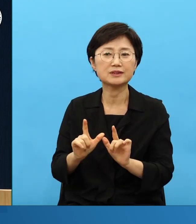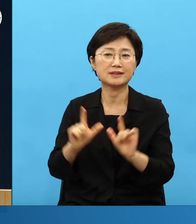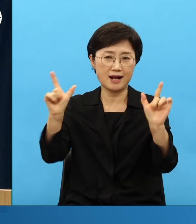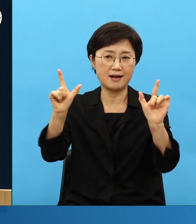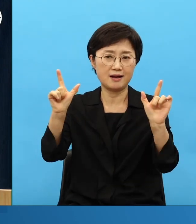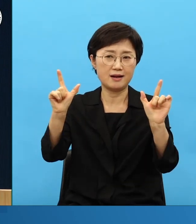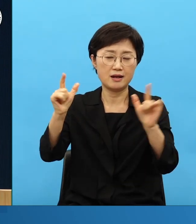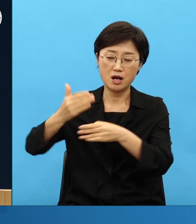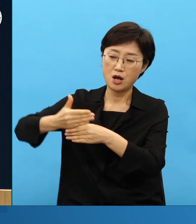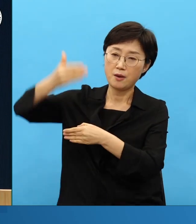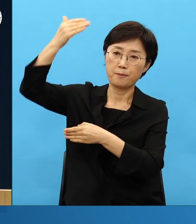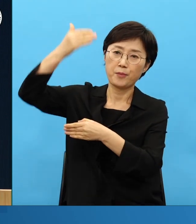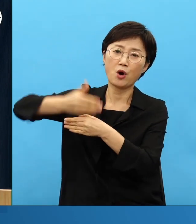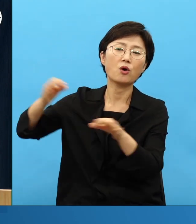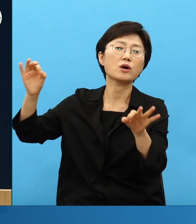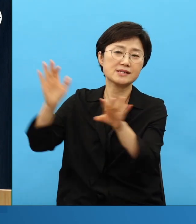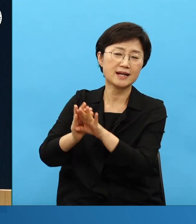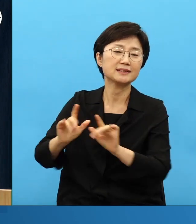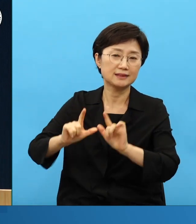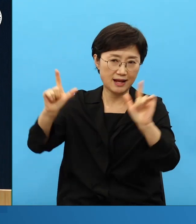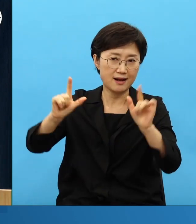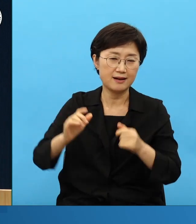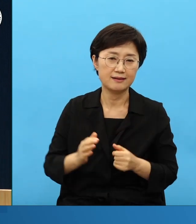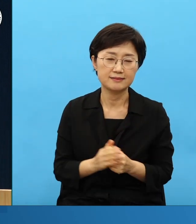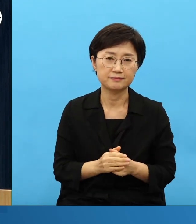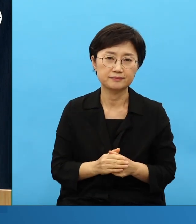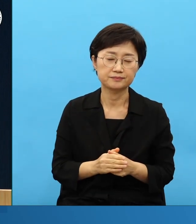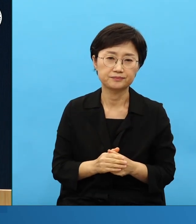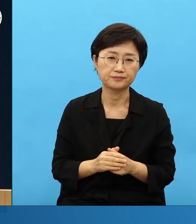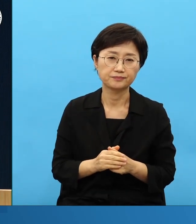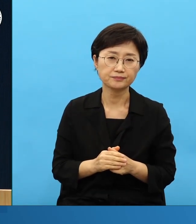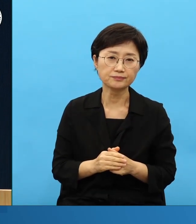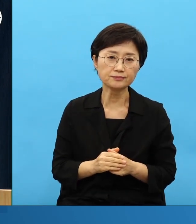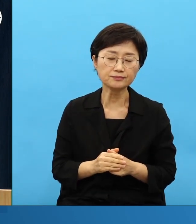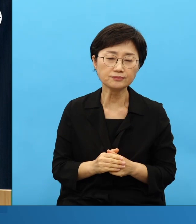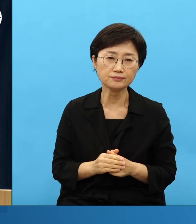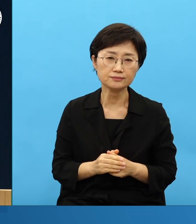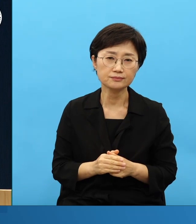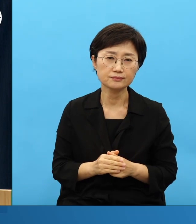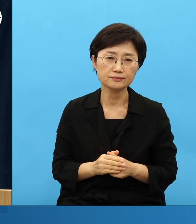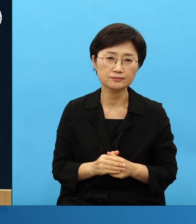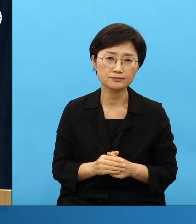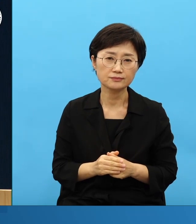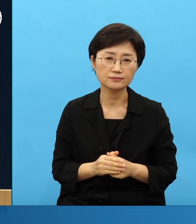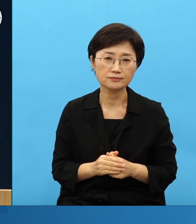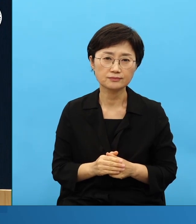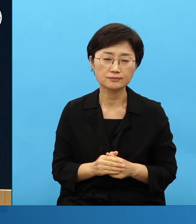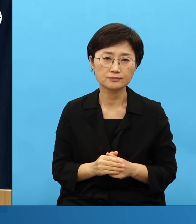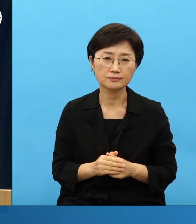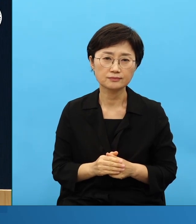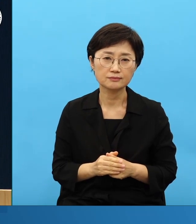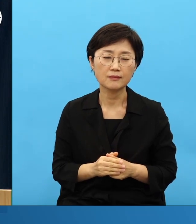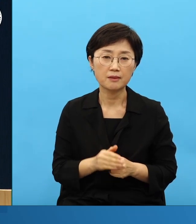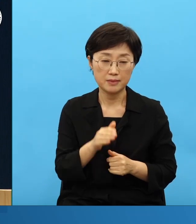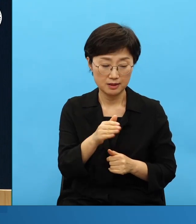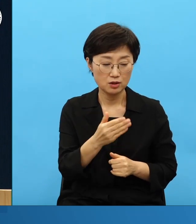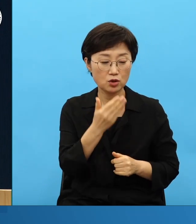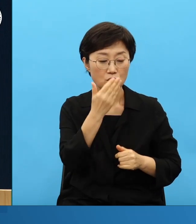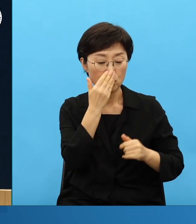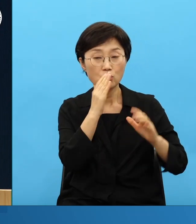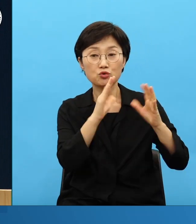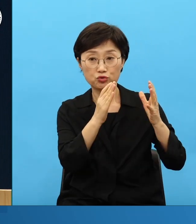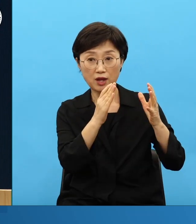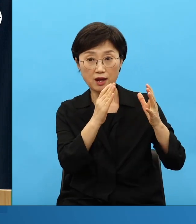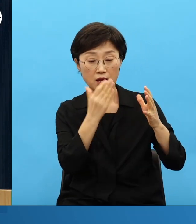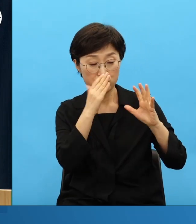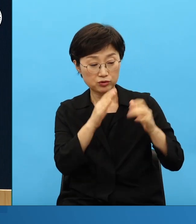forefathers 됩니다. have been completely resolved. You must believe it. 이때 유대 나라에 로마